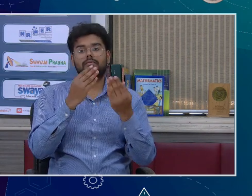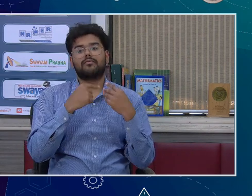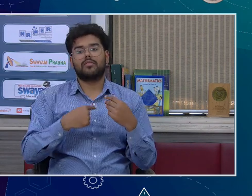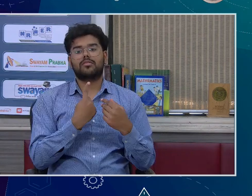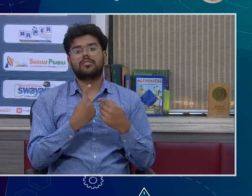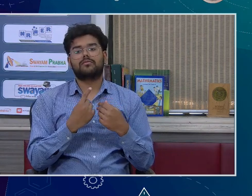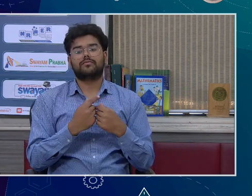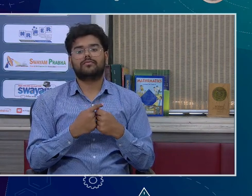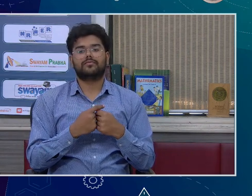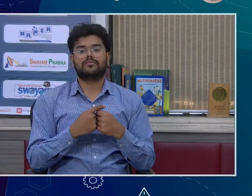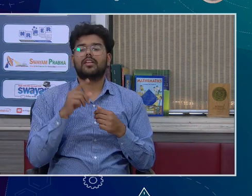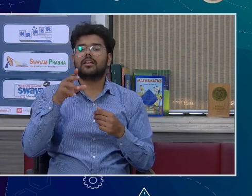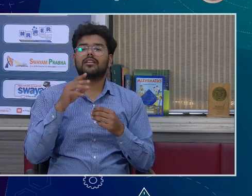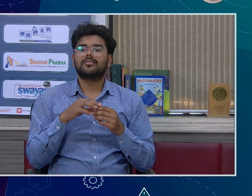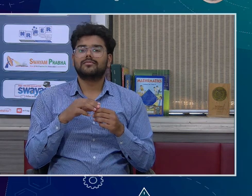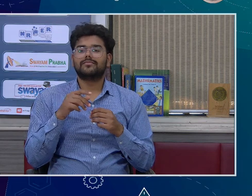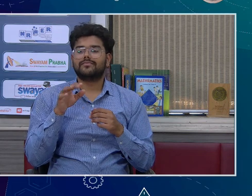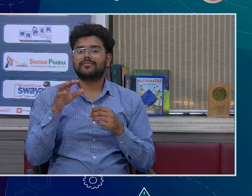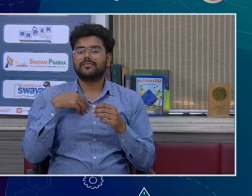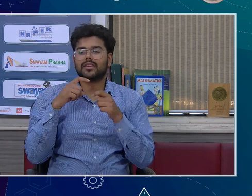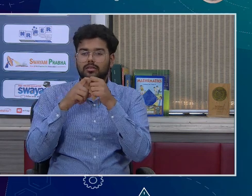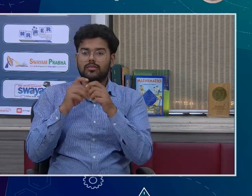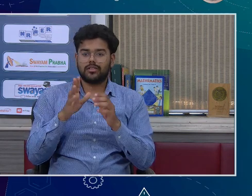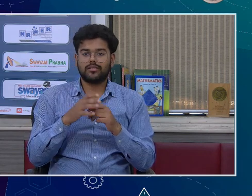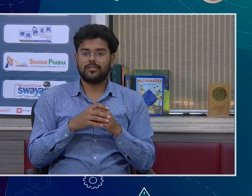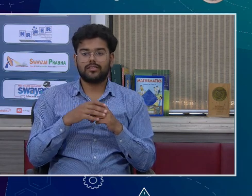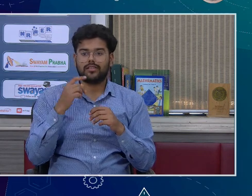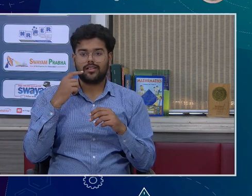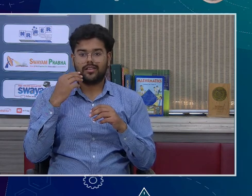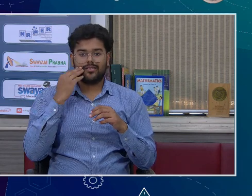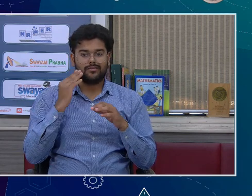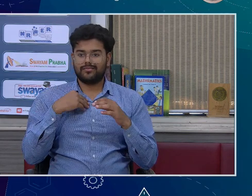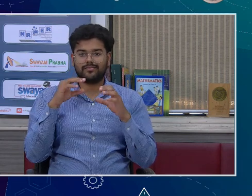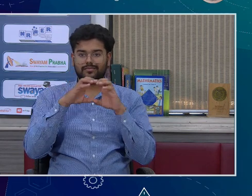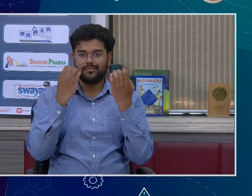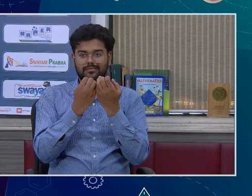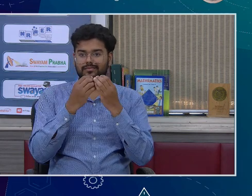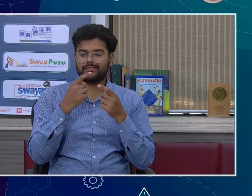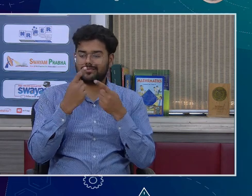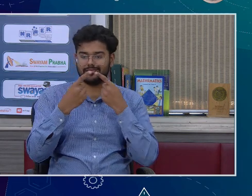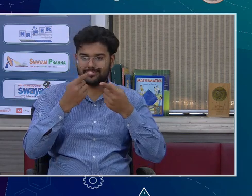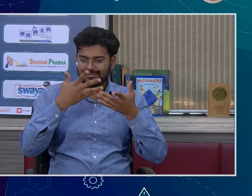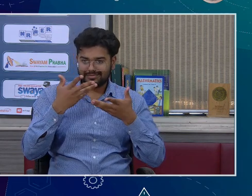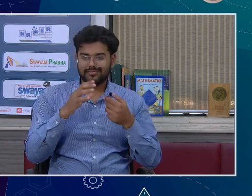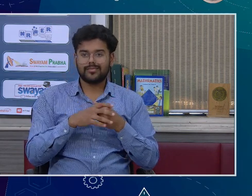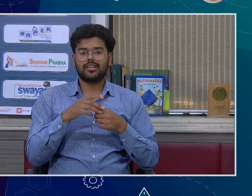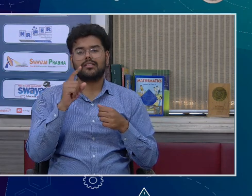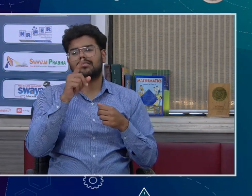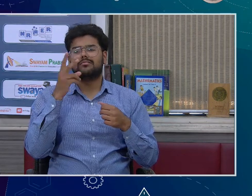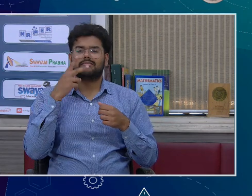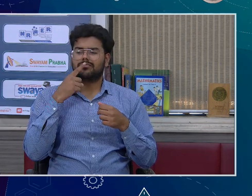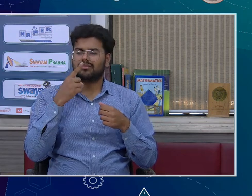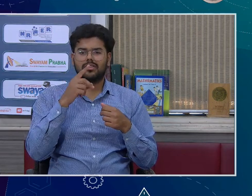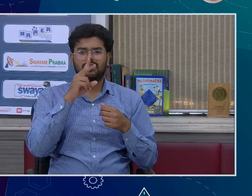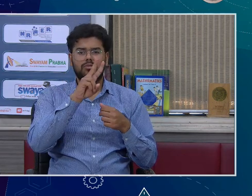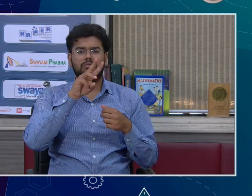मुखर्जी, हियर इज अ क्वेश्चन अराइजेस फॉर यू. अगर हम क्लासरूम की बात करें, जैसा कि आपने कहा, वी हैव सीन टू थ्री टाइप्स ऑफ